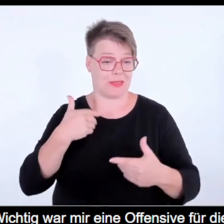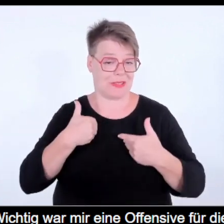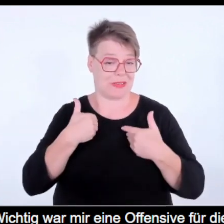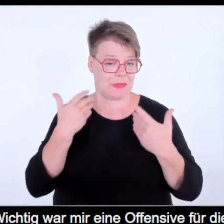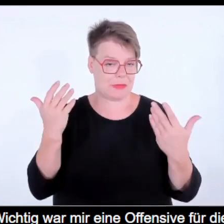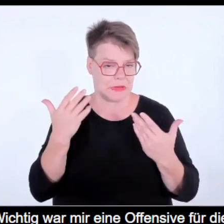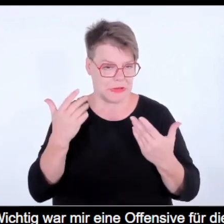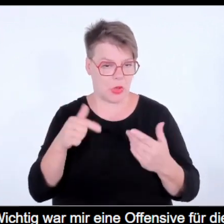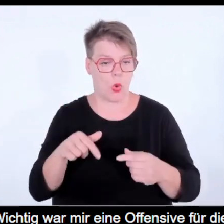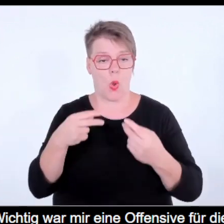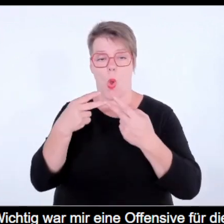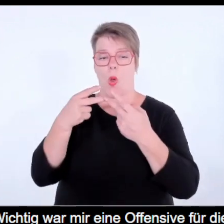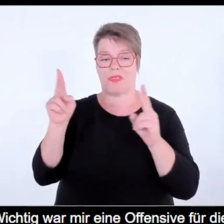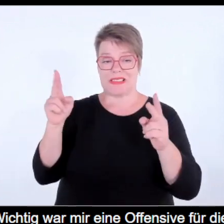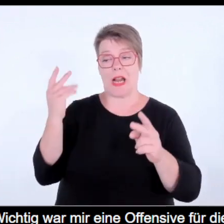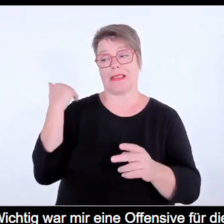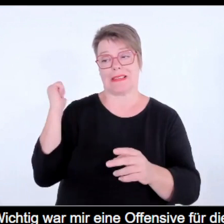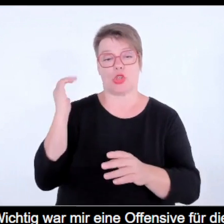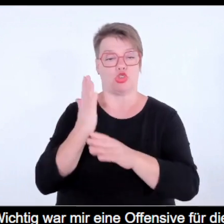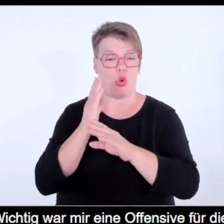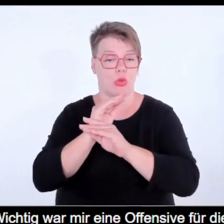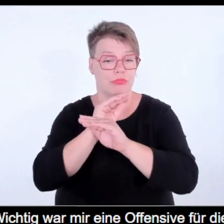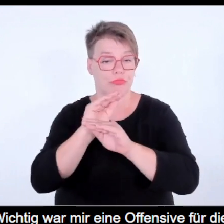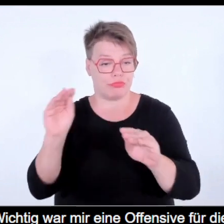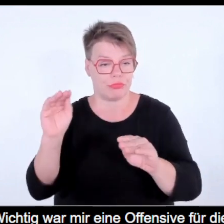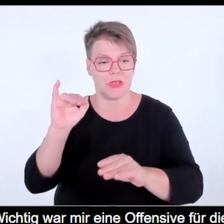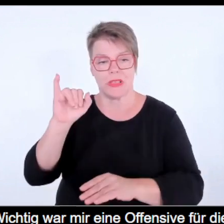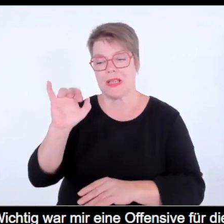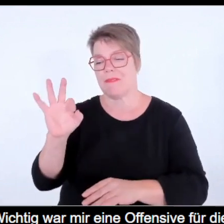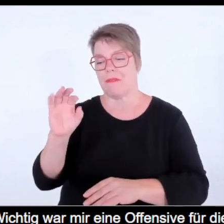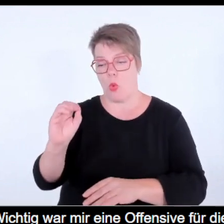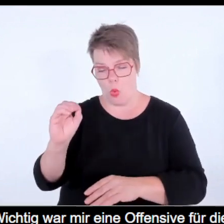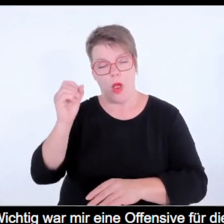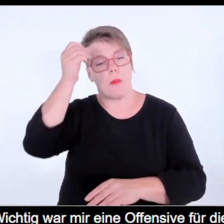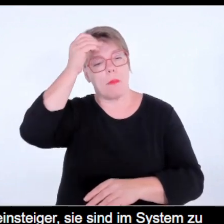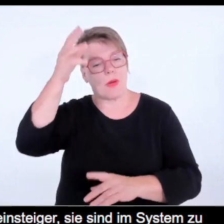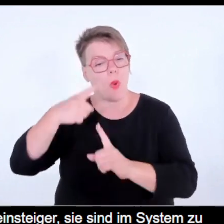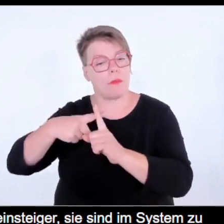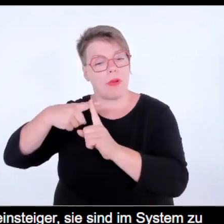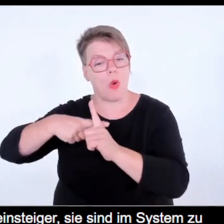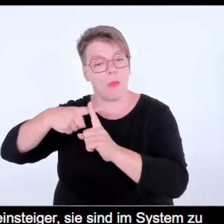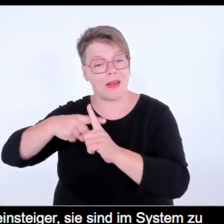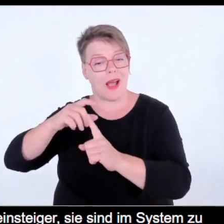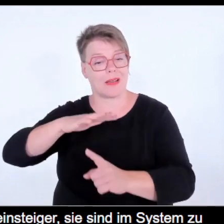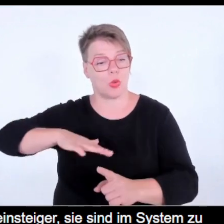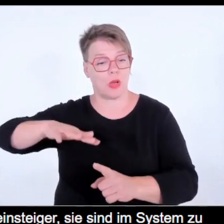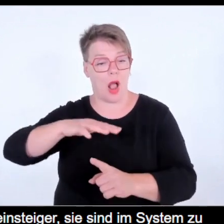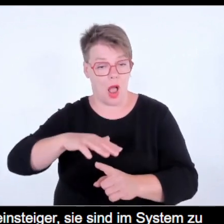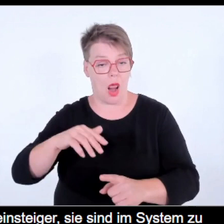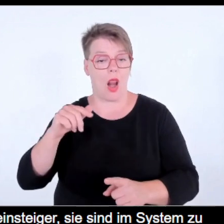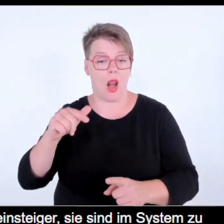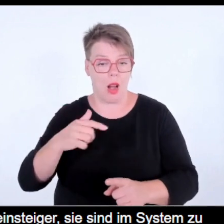Parametern steht Bayern vorne da. Das ist ein Grund auch Dankeschön zu sagen allen in der Schulgemeinschaft,